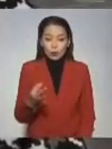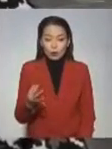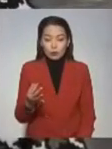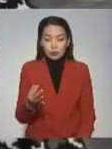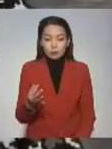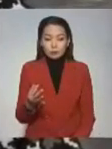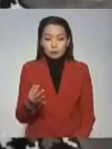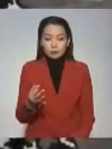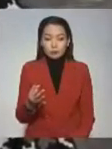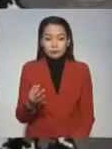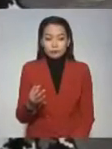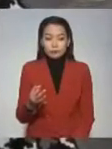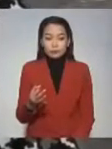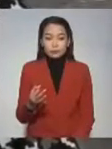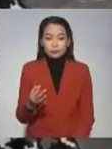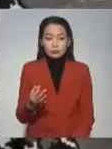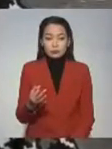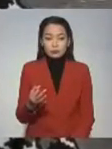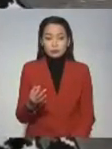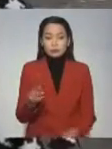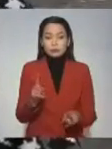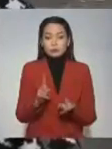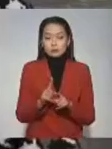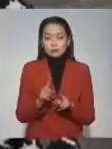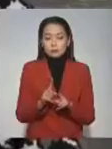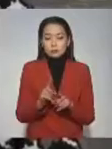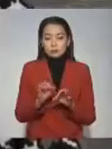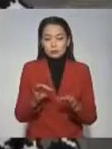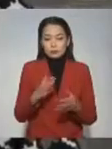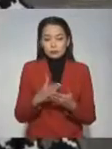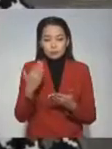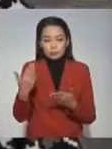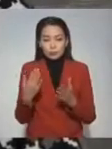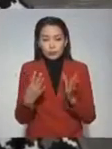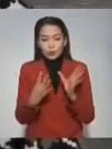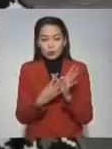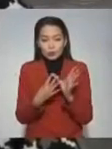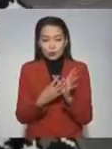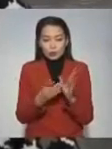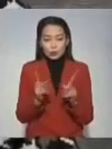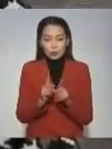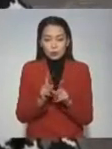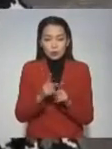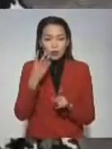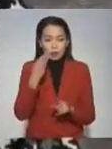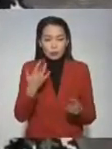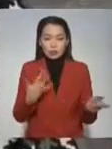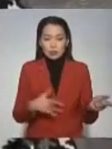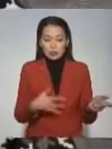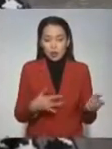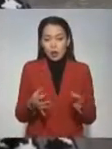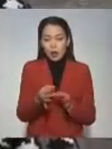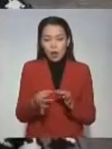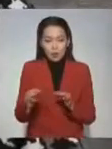енді жаңағы сейсмоустойчивость деп айтады ғой. Сол бойынша 9 балдық деп белгіленген Алматы, Тараз аймағы